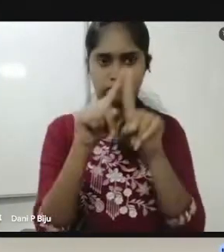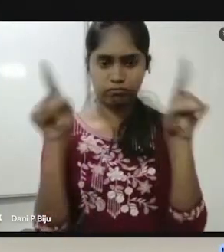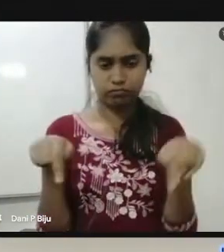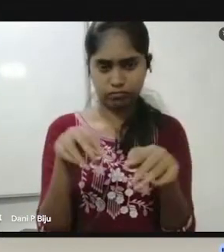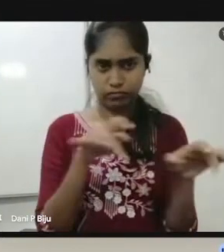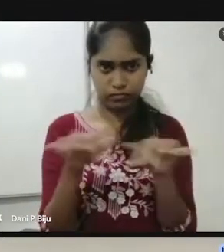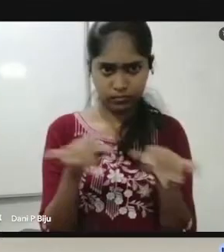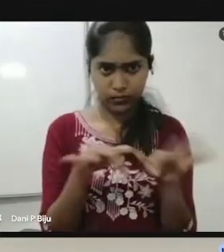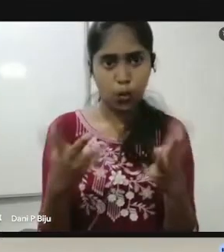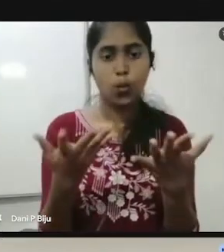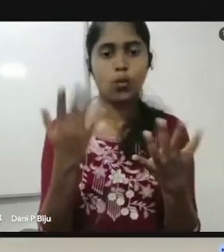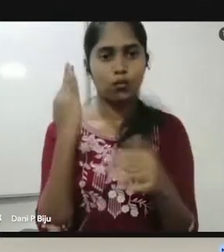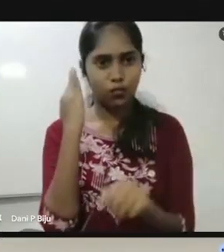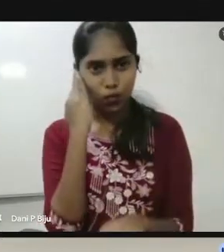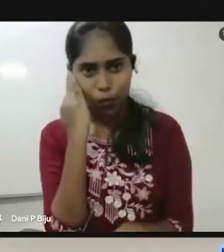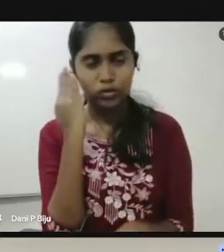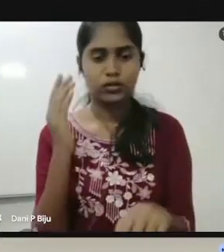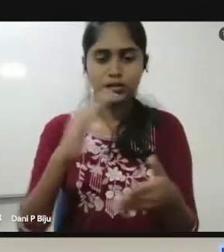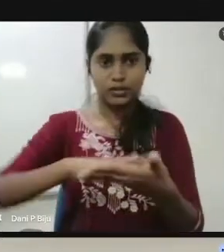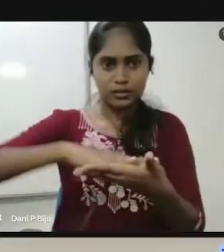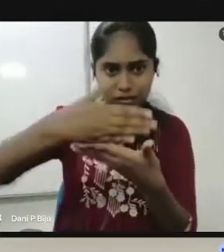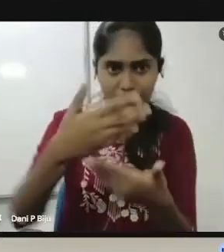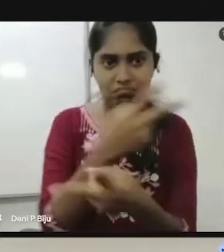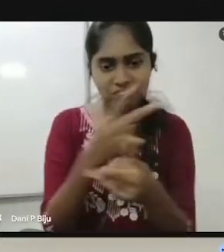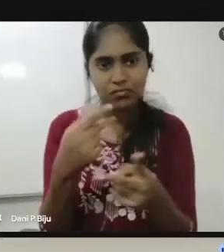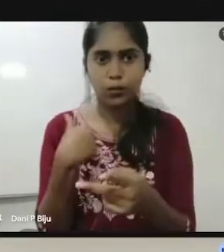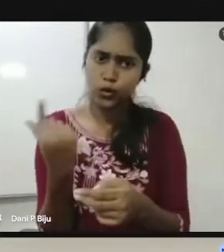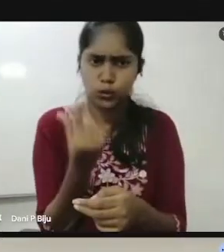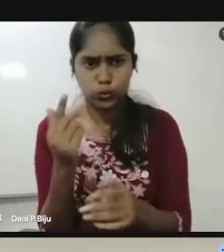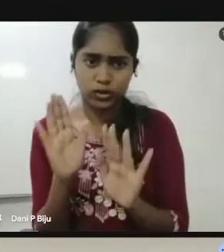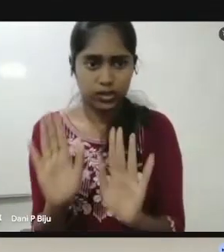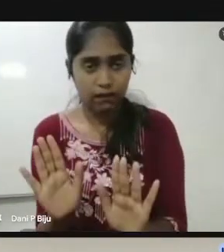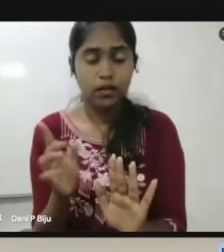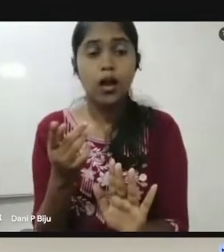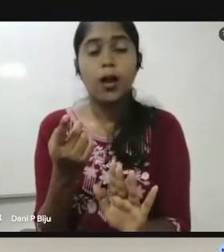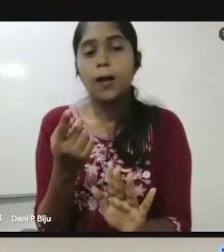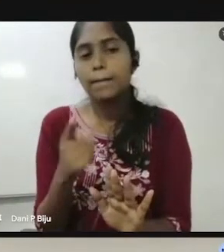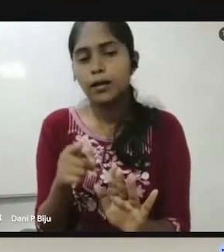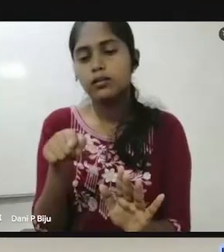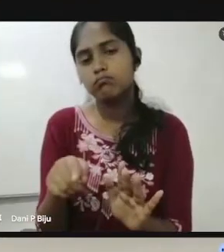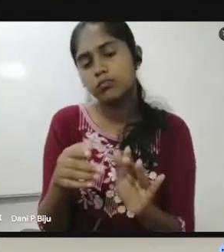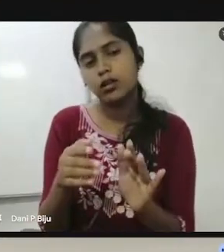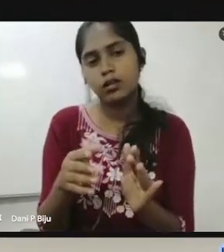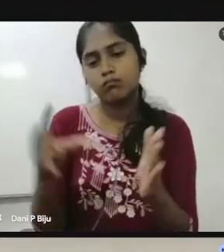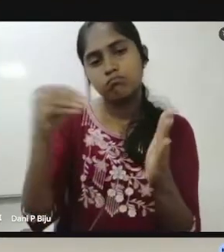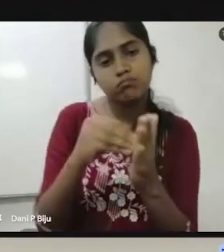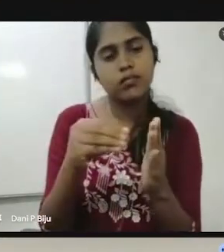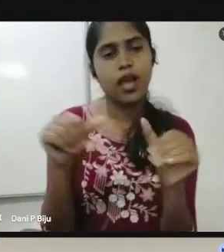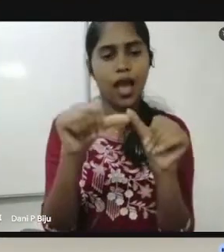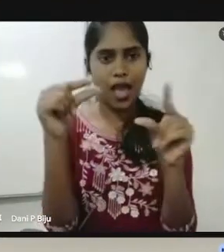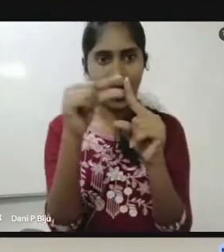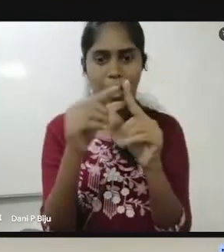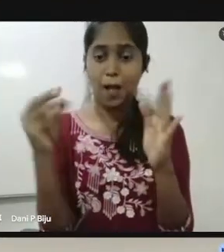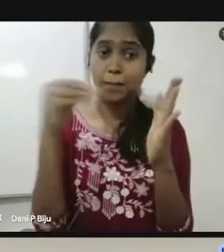ഫോണോ ടാബ്ലറ്റോ അതെല്ലാം നമ്മൾ പല പർപ്പസിന് ഉപയോഗിക്കുന്നുണ്ട്. നമ്മൾ പക്ഷെ ഉള്ളില് ഒരു കമ്മ്യൂണിക്കേഷൻ ആപ്പ് ഇട്ട് ഉപയോഗിക്കുമ്പോൾ